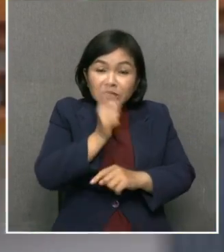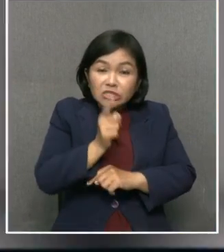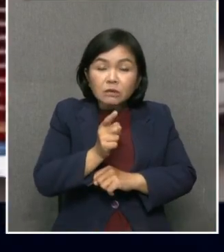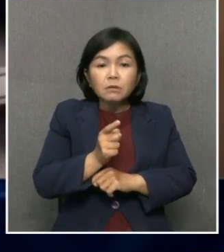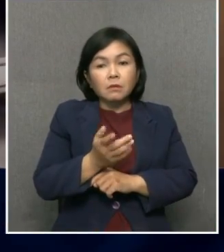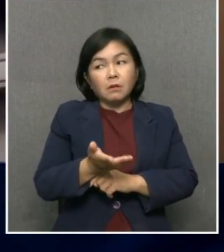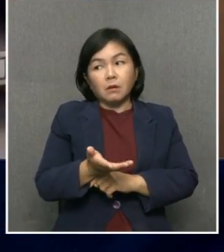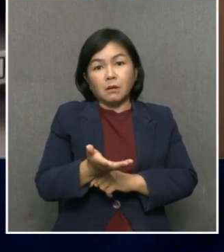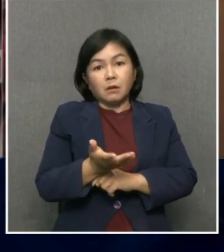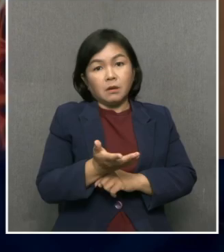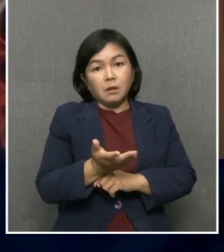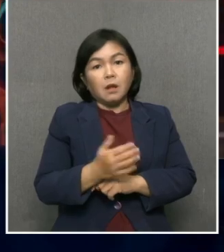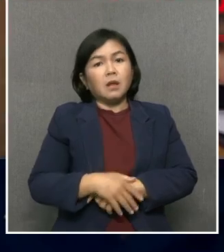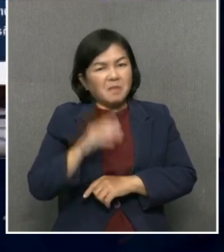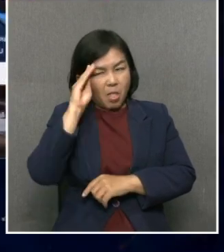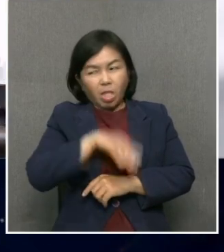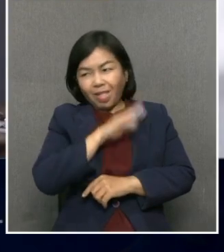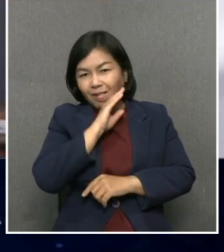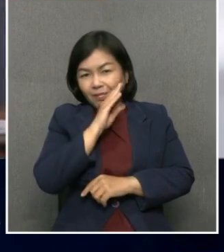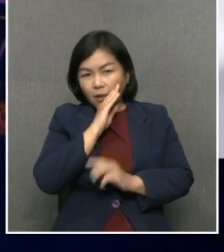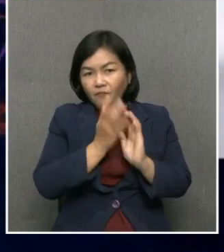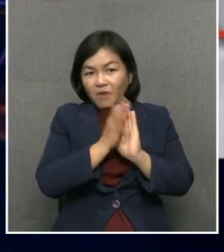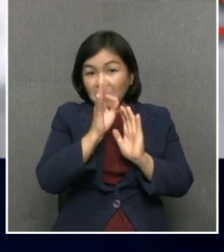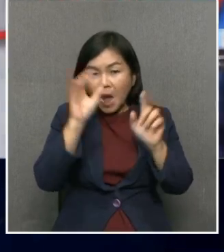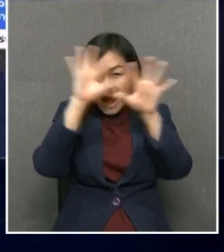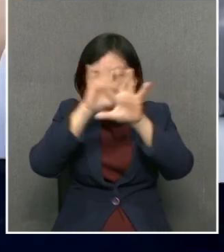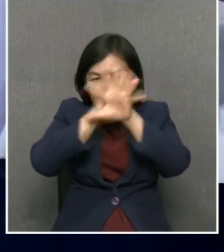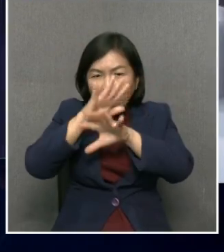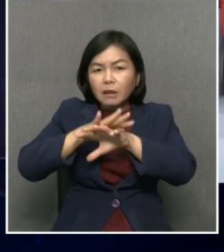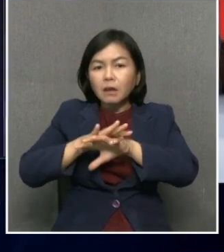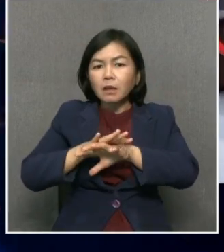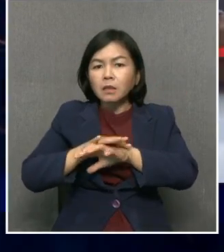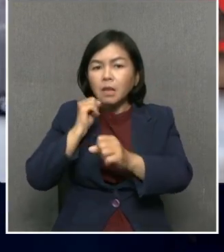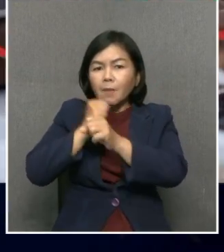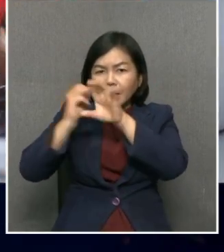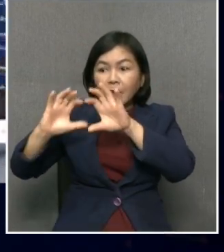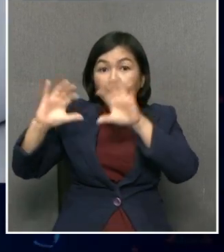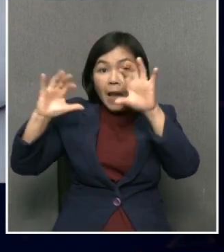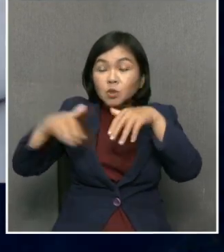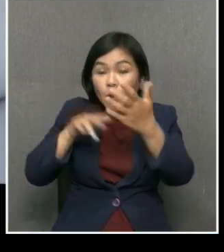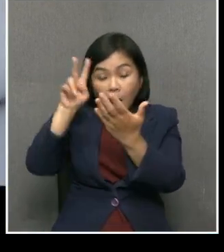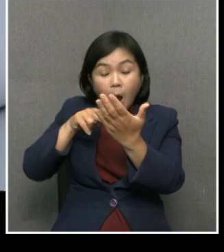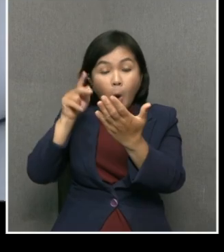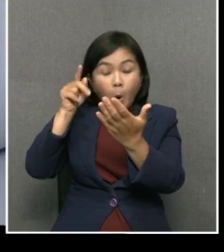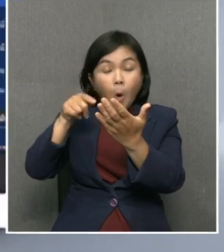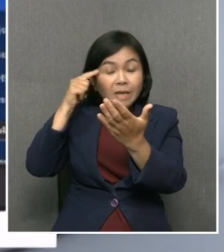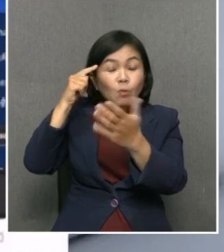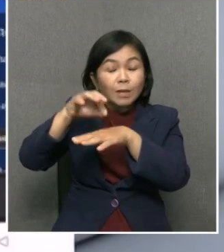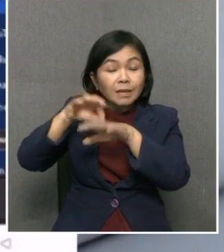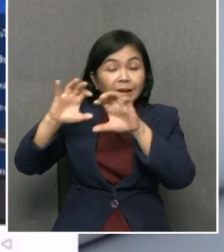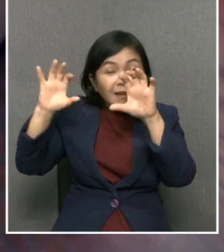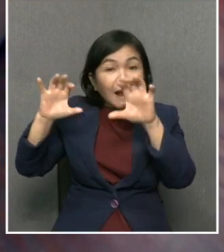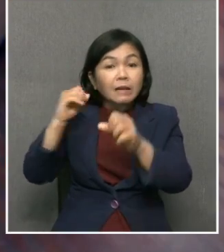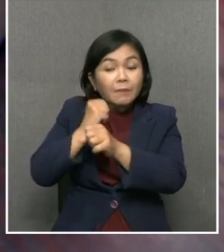จริงมีเพจปลอมจำนวนมากตั้งชื่อให้คล้ายหน่วยงานราชการสร้างความเข้าใจผิดให้ประชาชนหลงเชื่อเพื่อหวัง